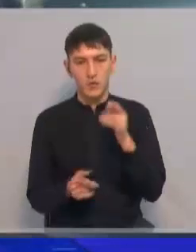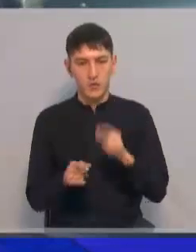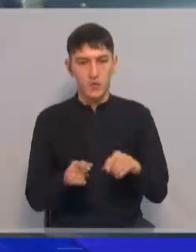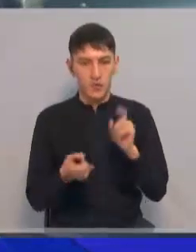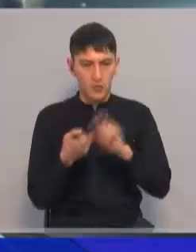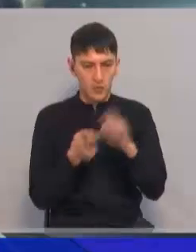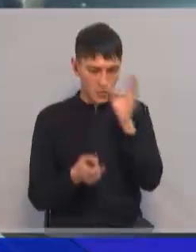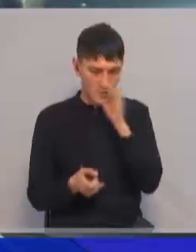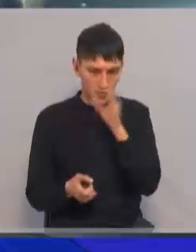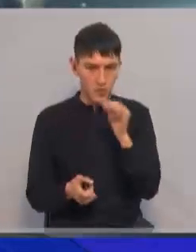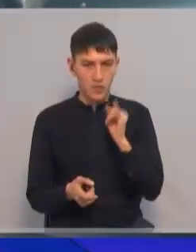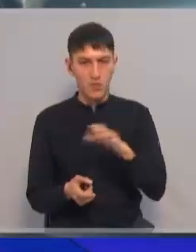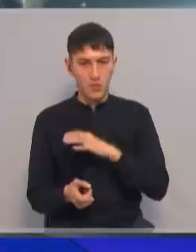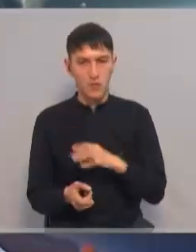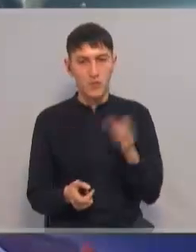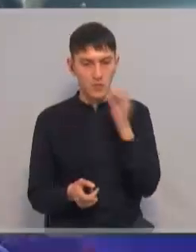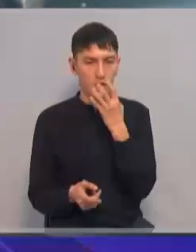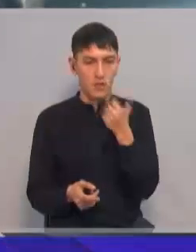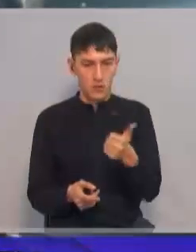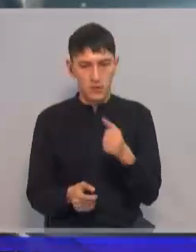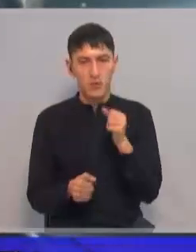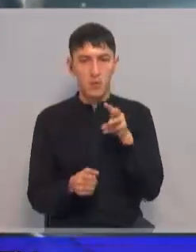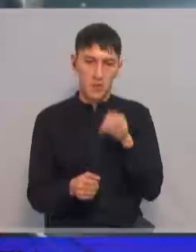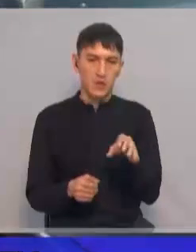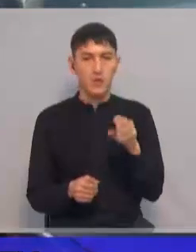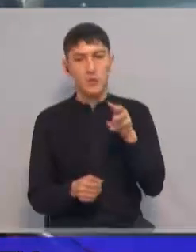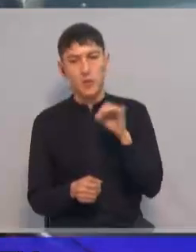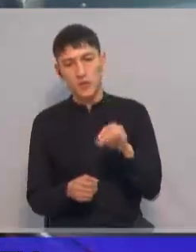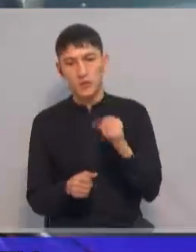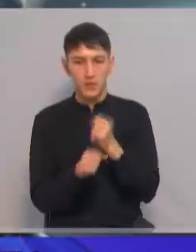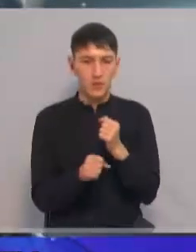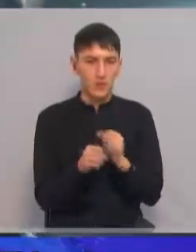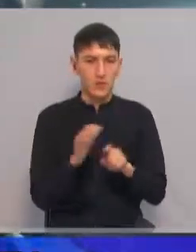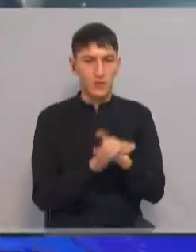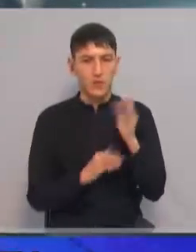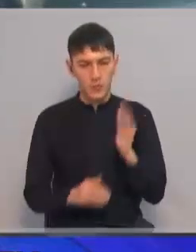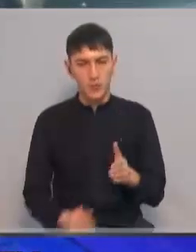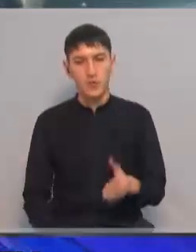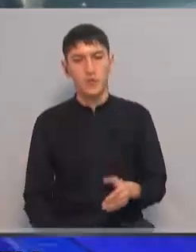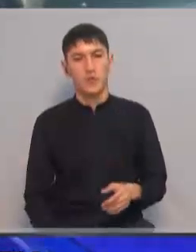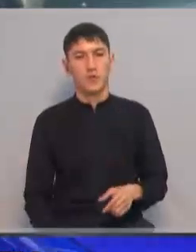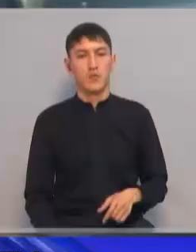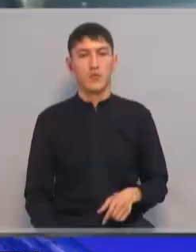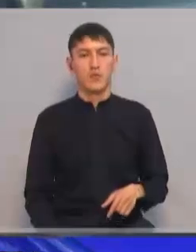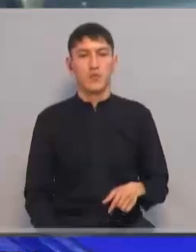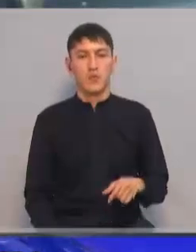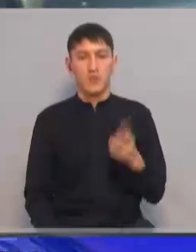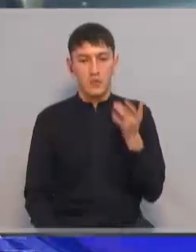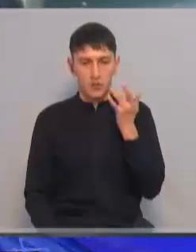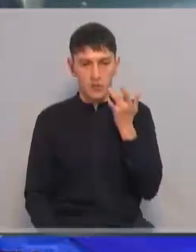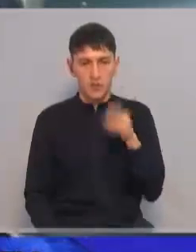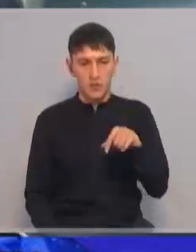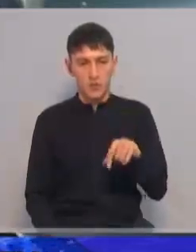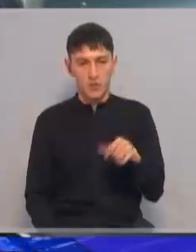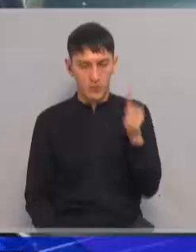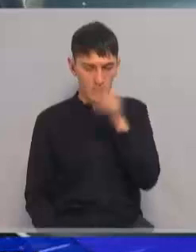ауа райының жақсаруына байланысты сол март, наурыз айының екінші жартысынан бастап жұмыстар жалғасатын болады. Жалпы